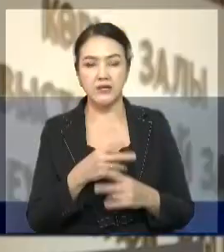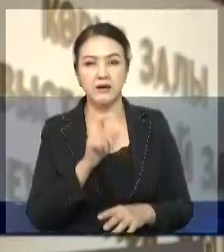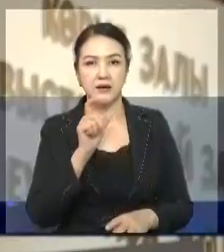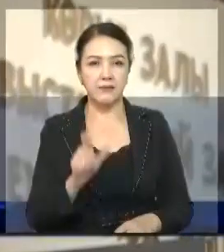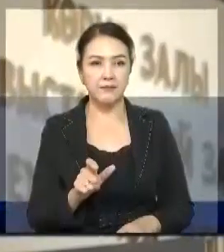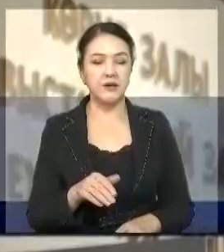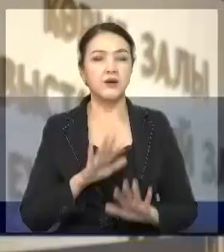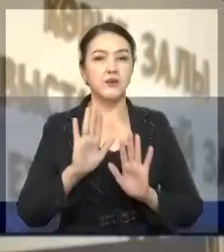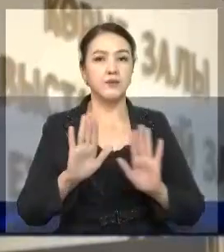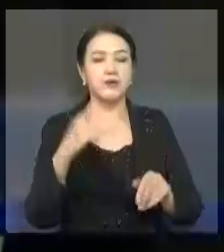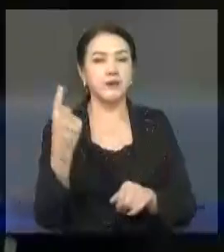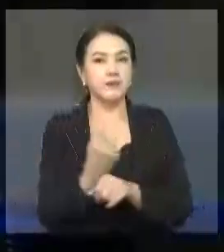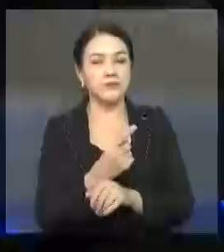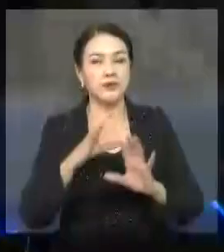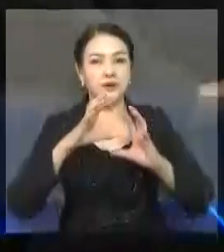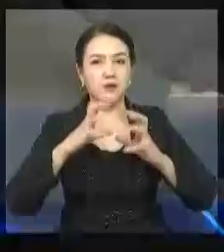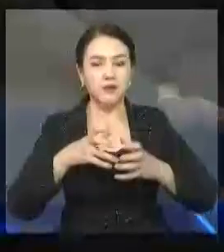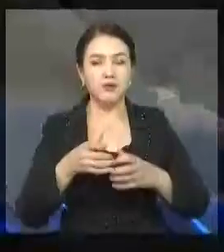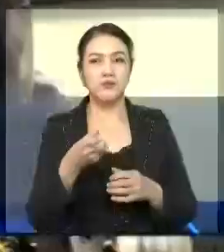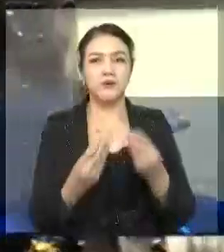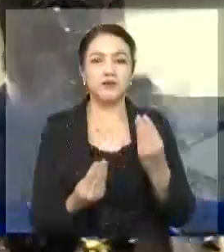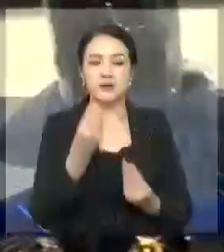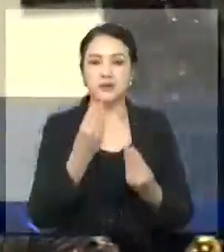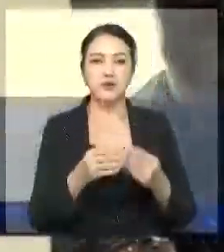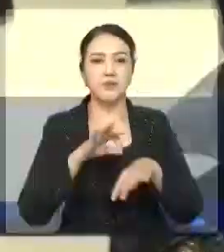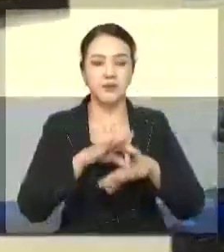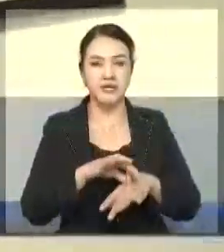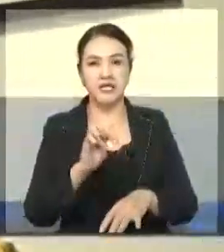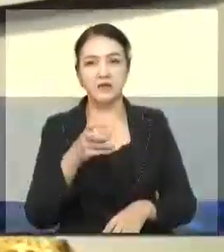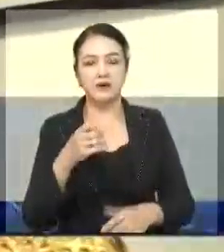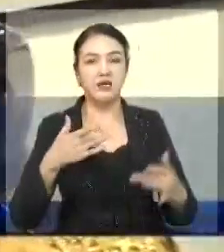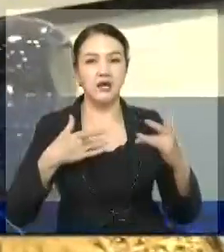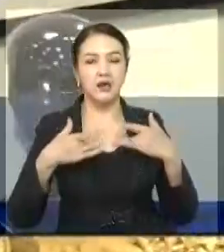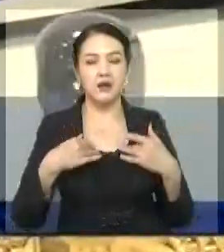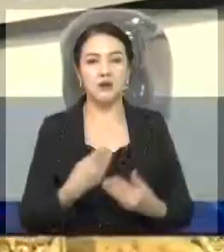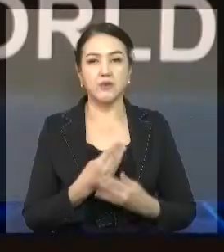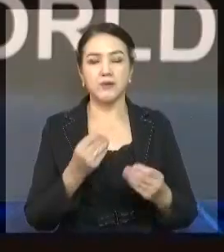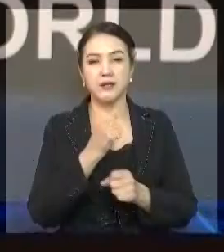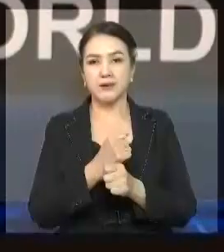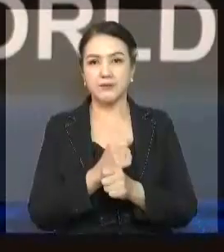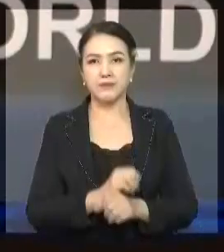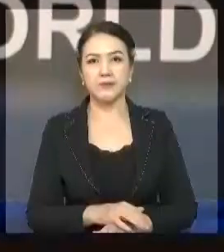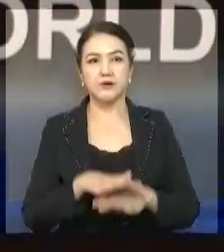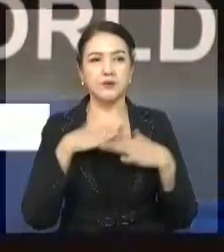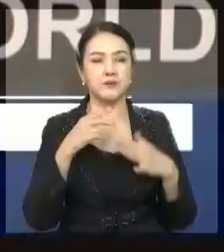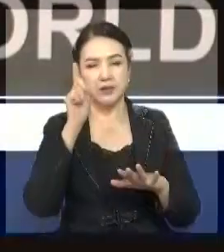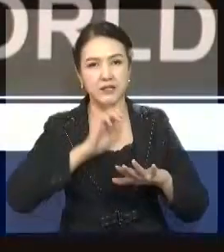азамат. Көрме алғаш рет дүниежүзілік көшпенділер ойындарының аясында өткен Димаштың концертіне арнап жасақталды. Көптеген